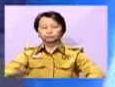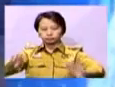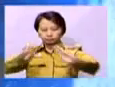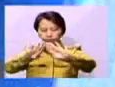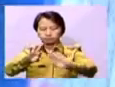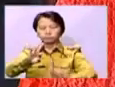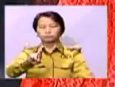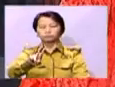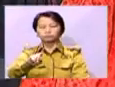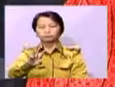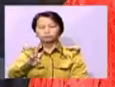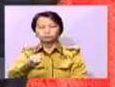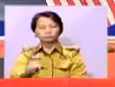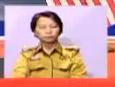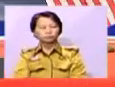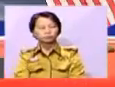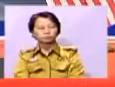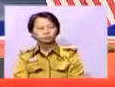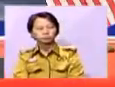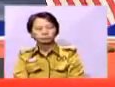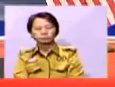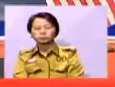RTM.